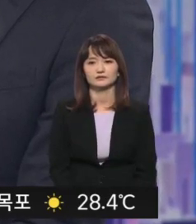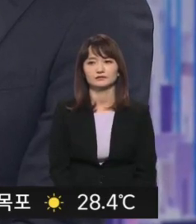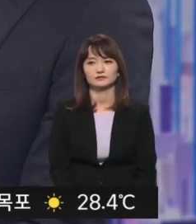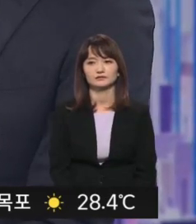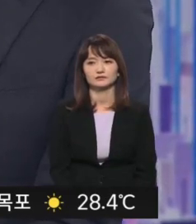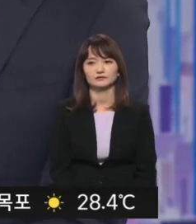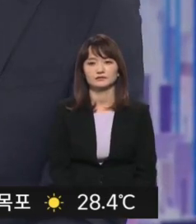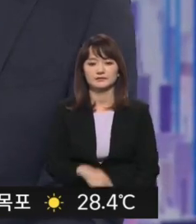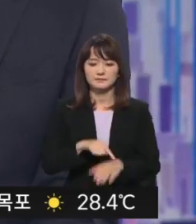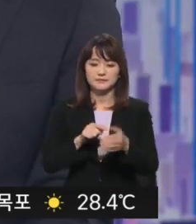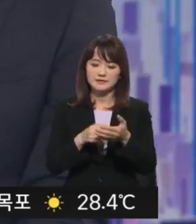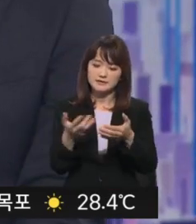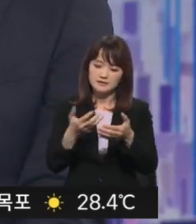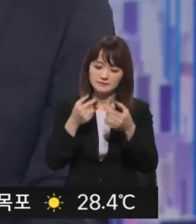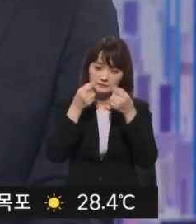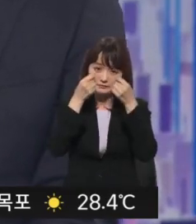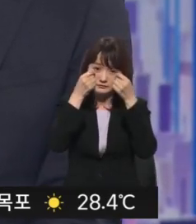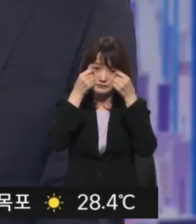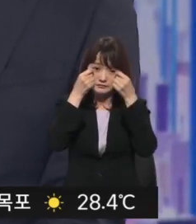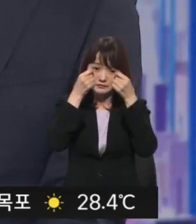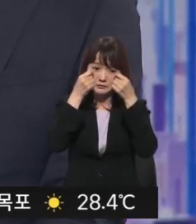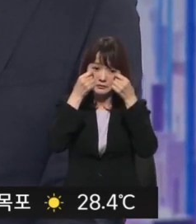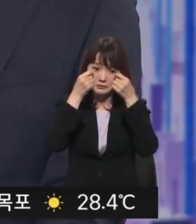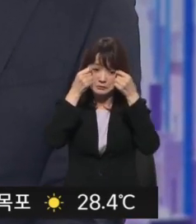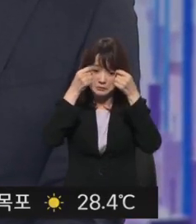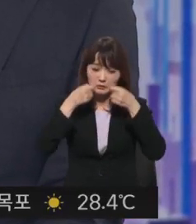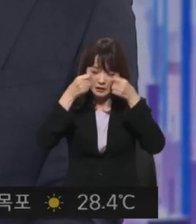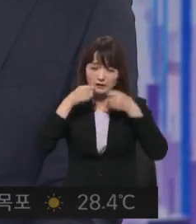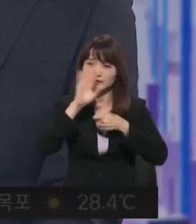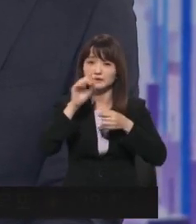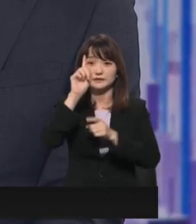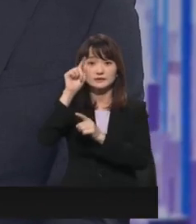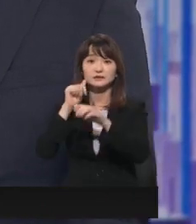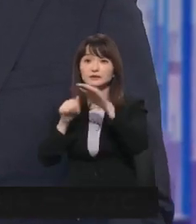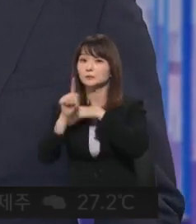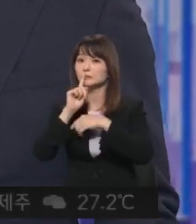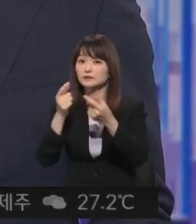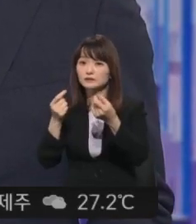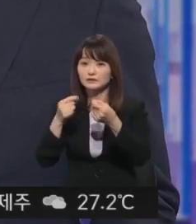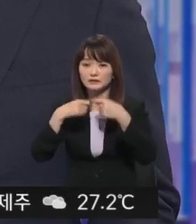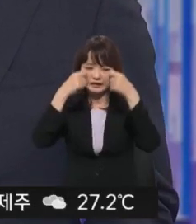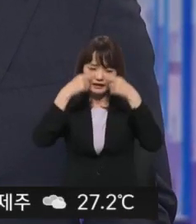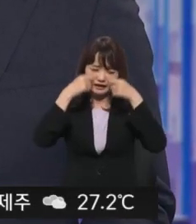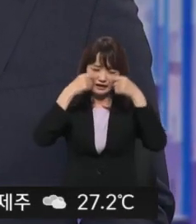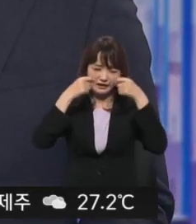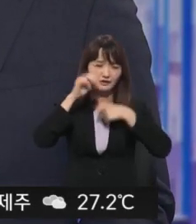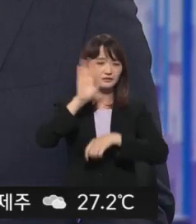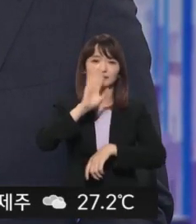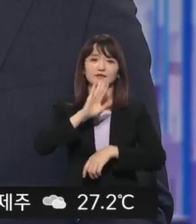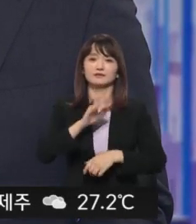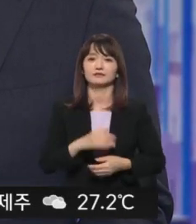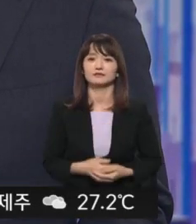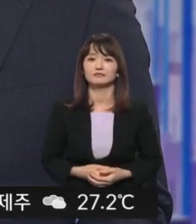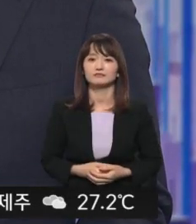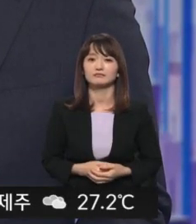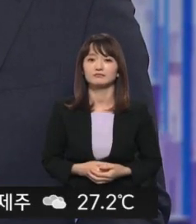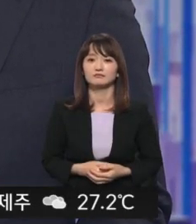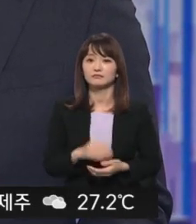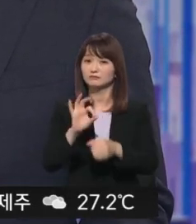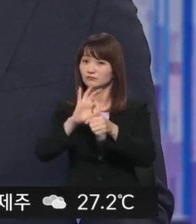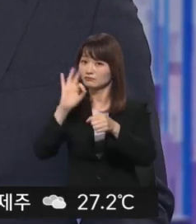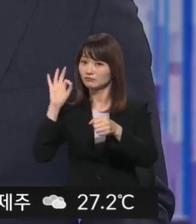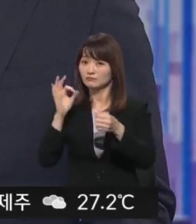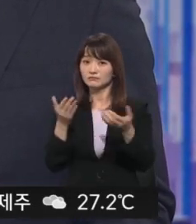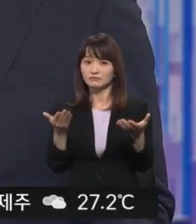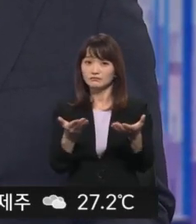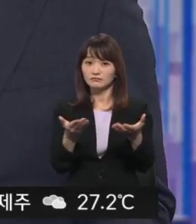석상에서 눈물이 약간 보였지만 울지는 않았다 이전 대패 발처럼 그렇게 울고 불고 1 상황은 아니었다 그런데 10년 전 일이